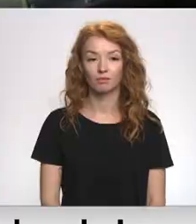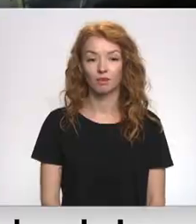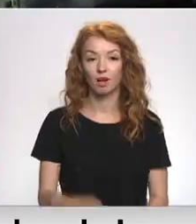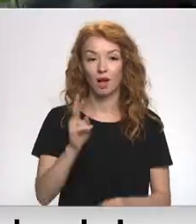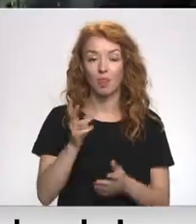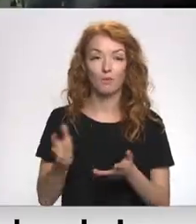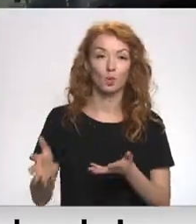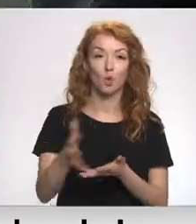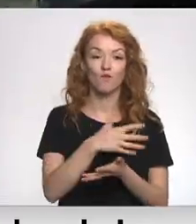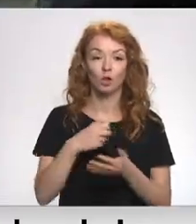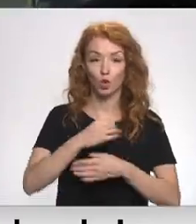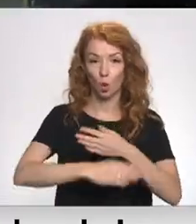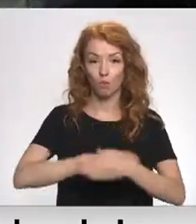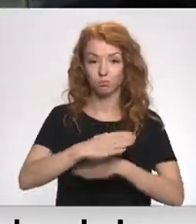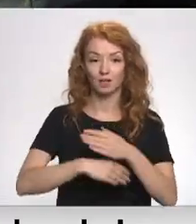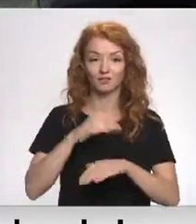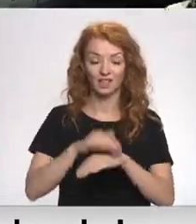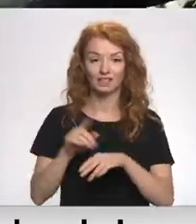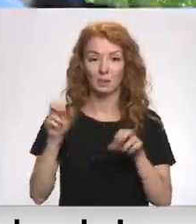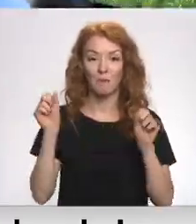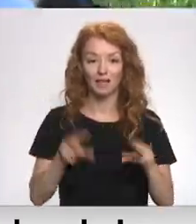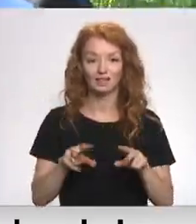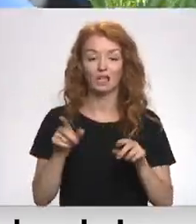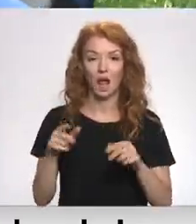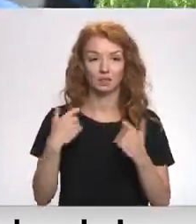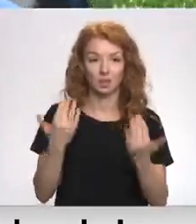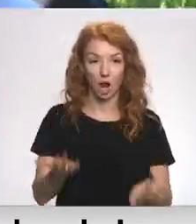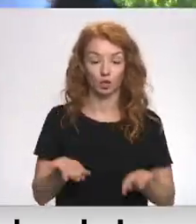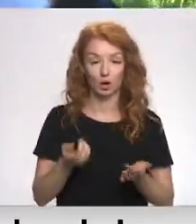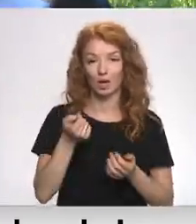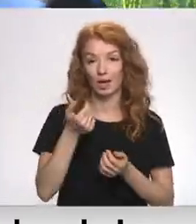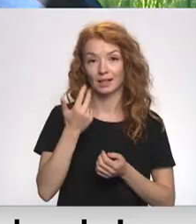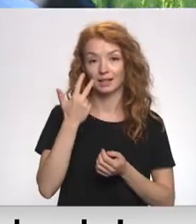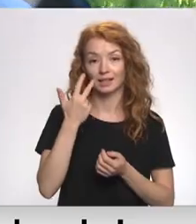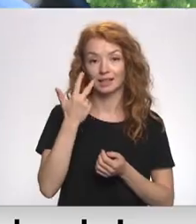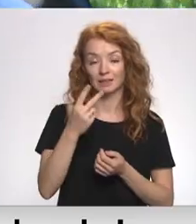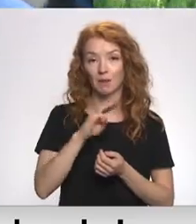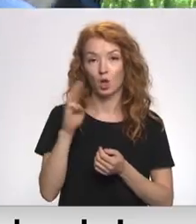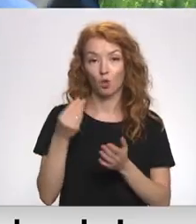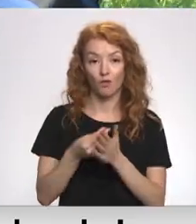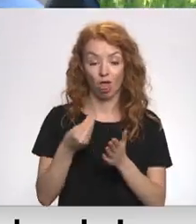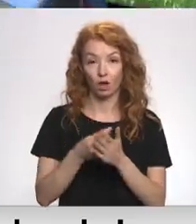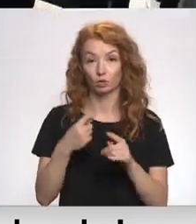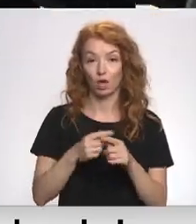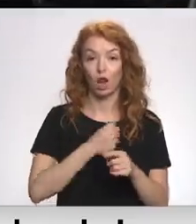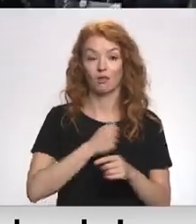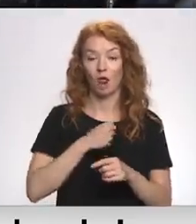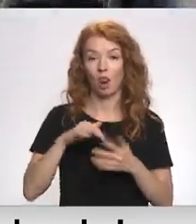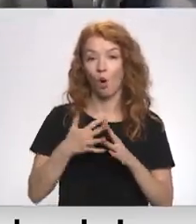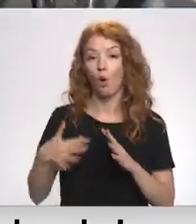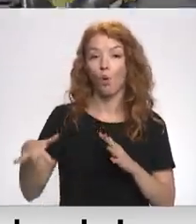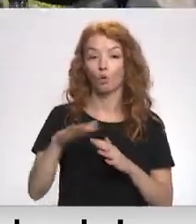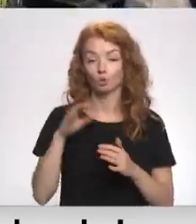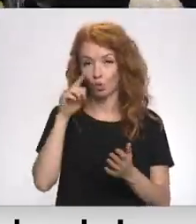Kaņepju novākšanas kombains, kas būtībā ir speciāli aprīkots traktors, ir gan 3 miljonu vērts. Latgales laukos tas